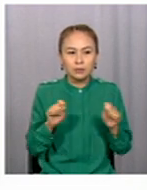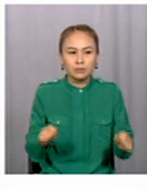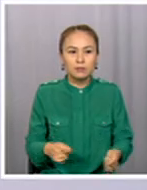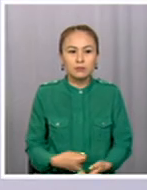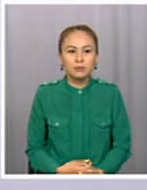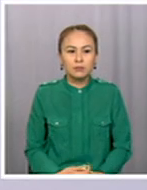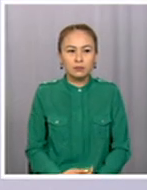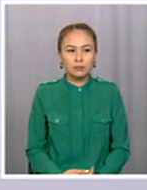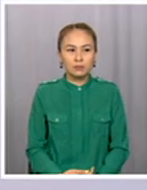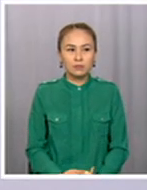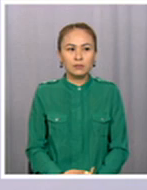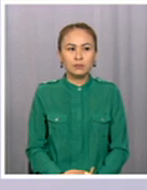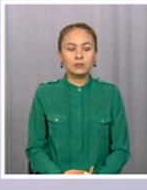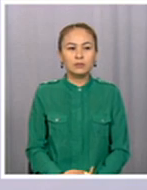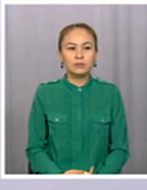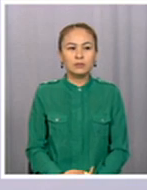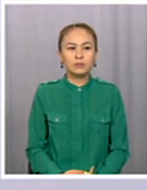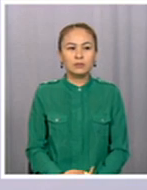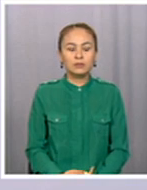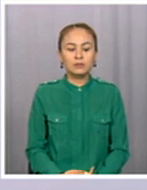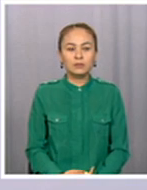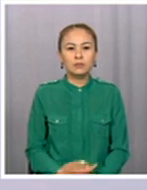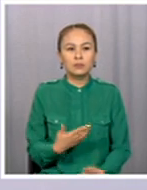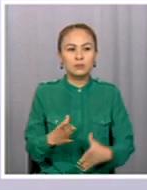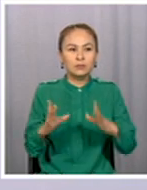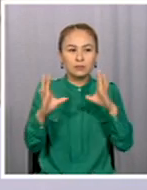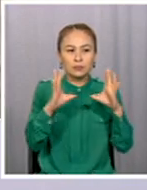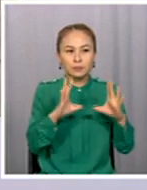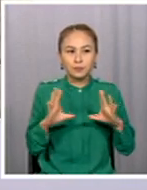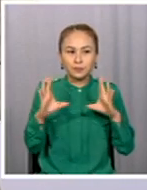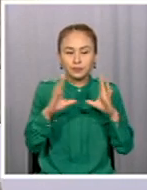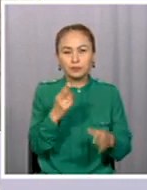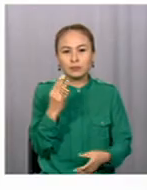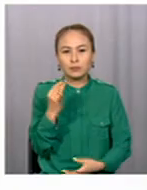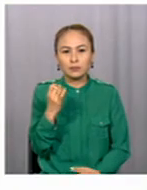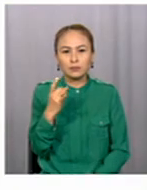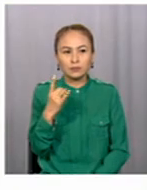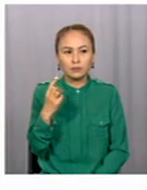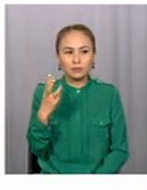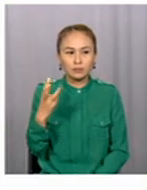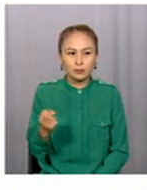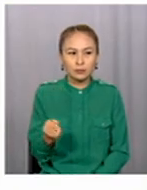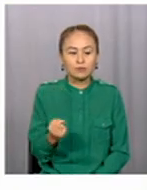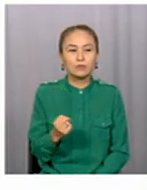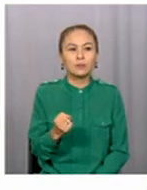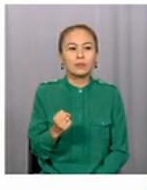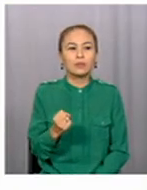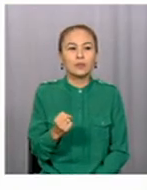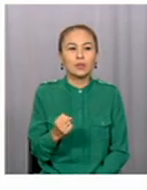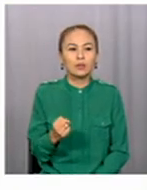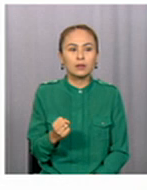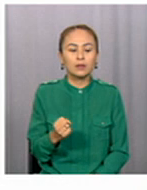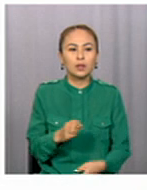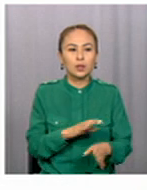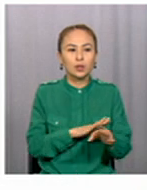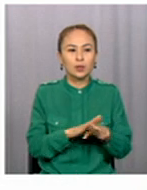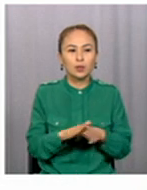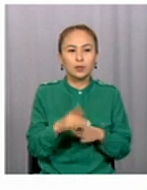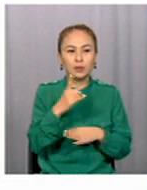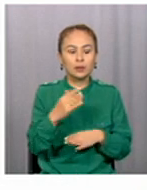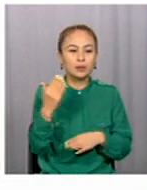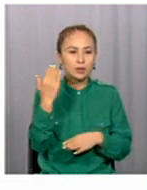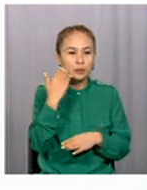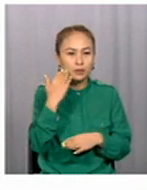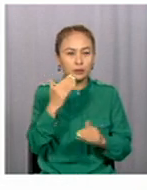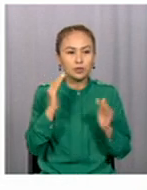пайдаланылады. Келесі болар – диаграмманың түрі – дөңгелек диаграмма. Дөңгелек диаграмма – толық бір шаманы,